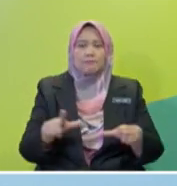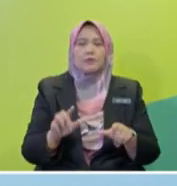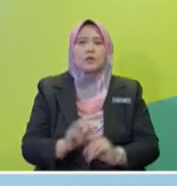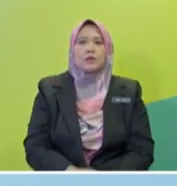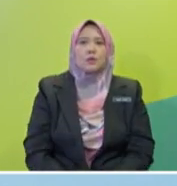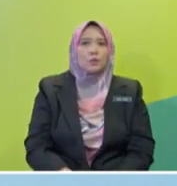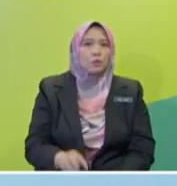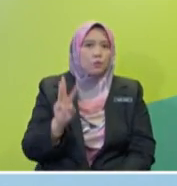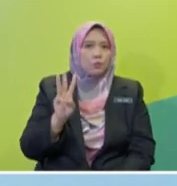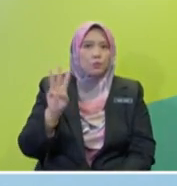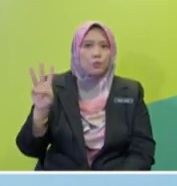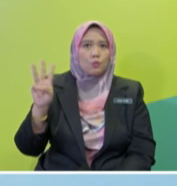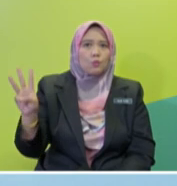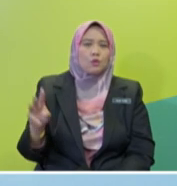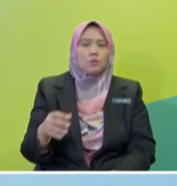nampak